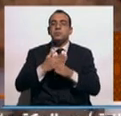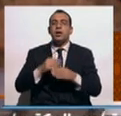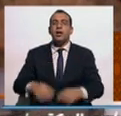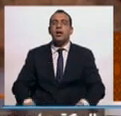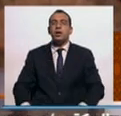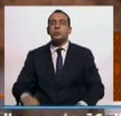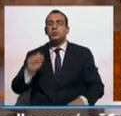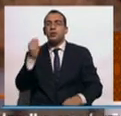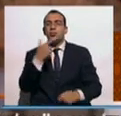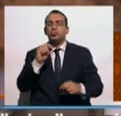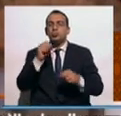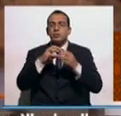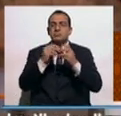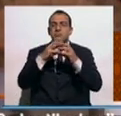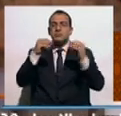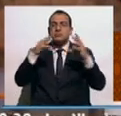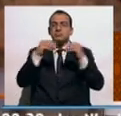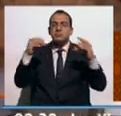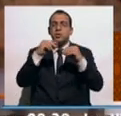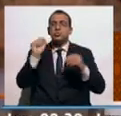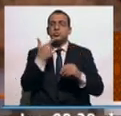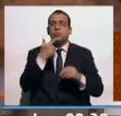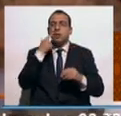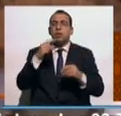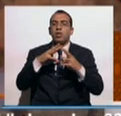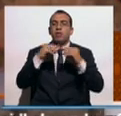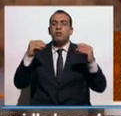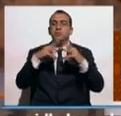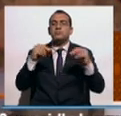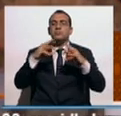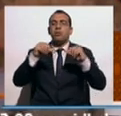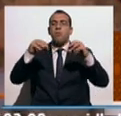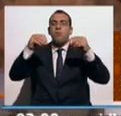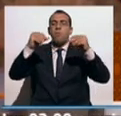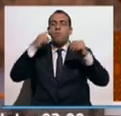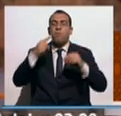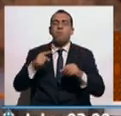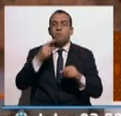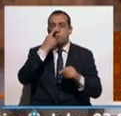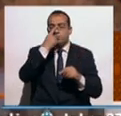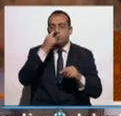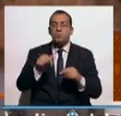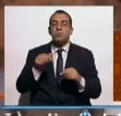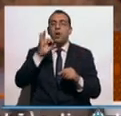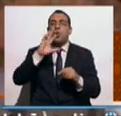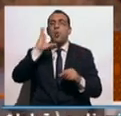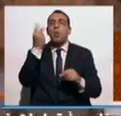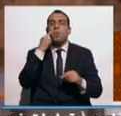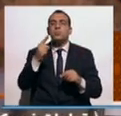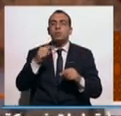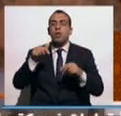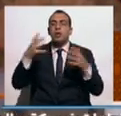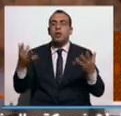لأنه سريع البلى، سريع هيبلى بلا شك. ولذلك يعني كل هذه